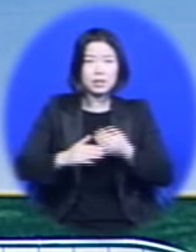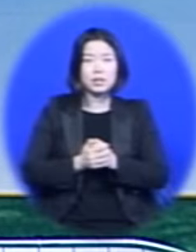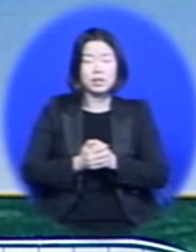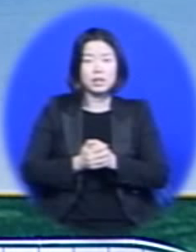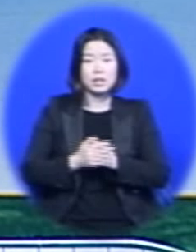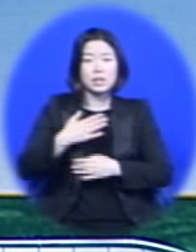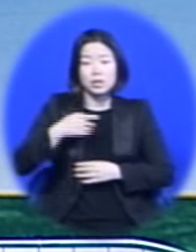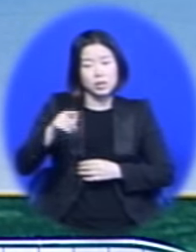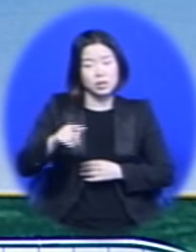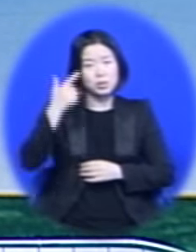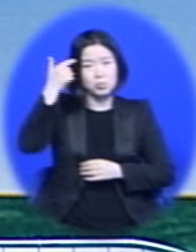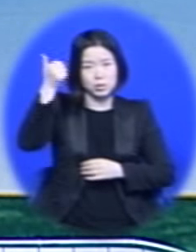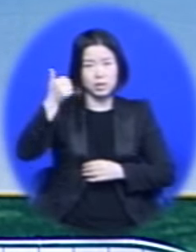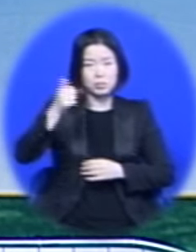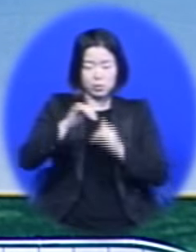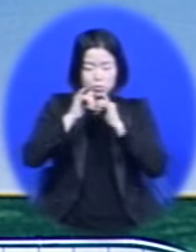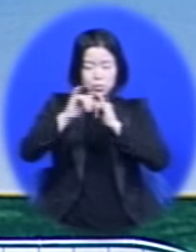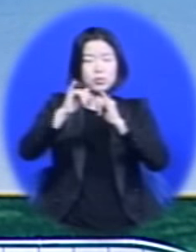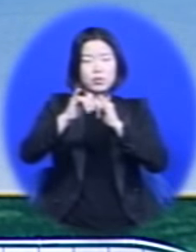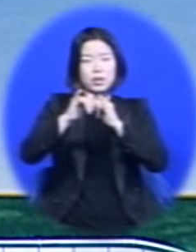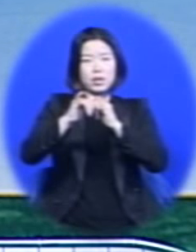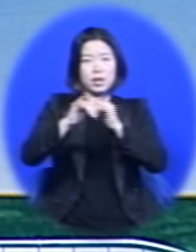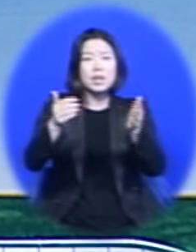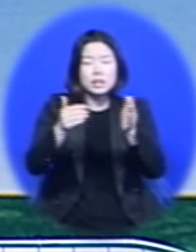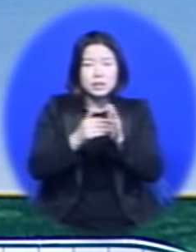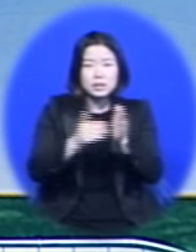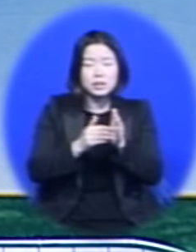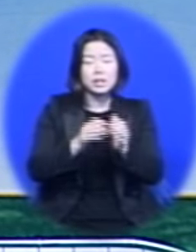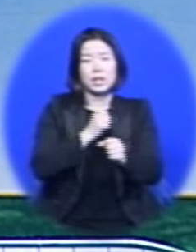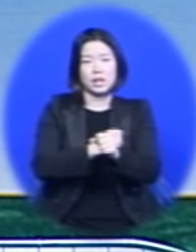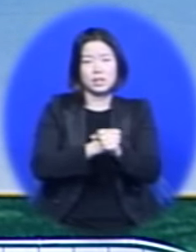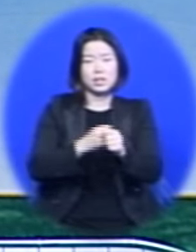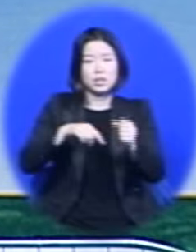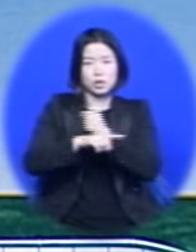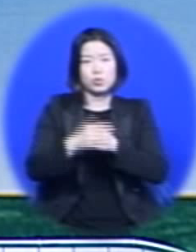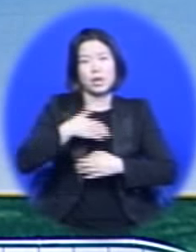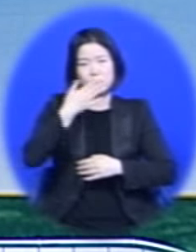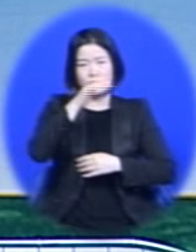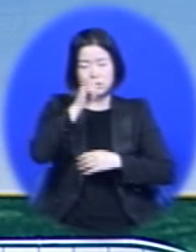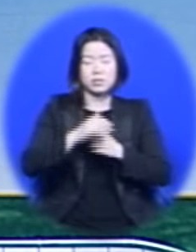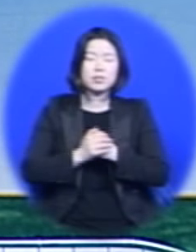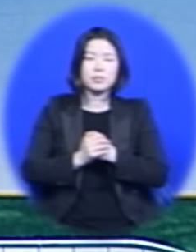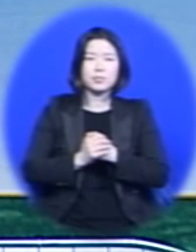저는 이 목사님이 훌륭하게 목회를 마칠 수 있었던 이유가 어디에 있는지를 알 것 같았습니다.